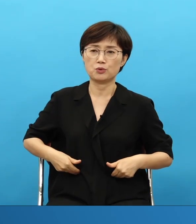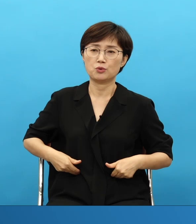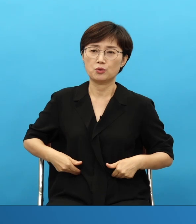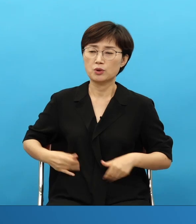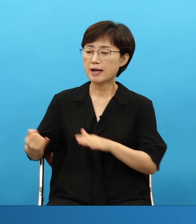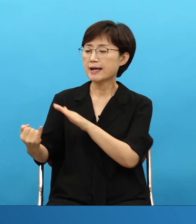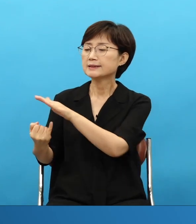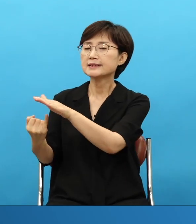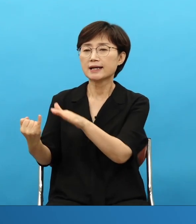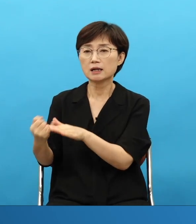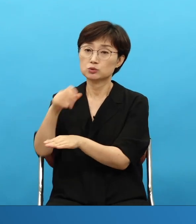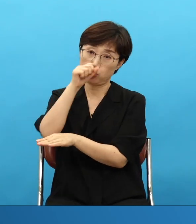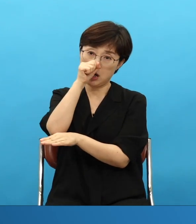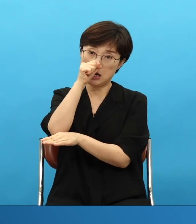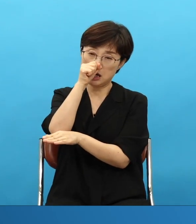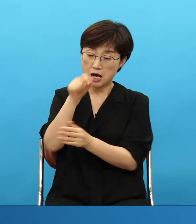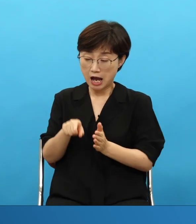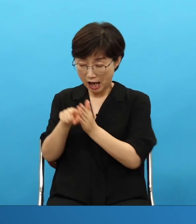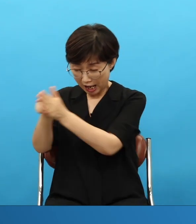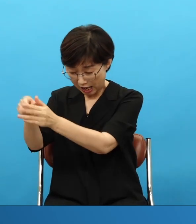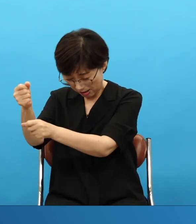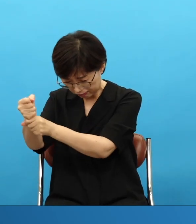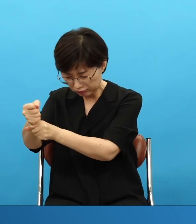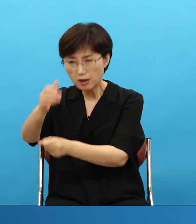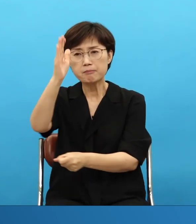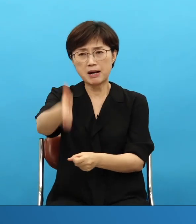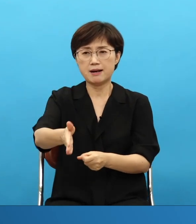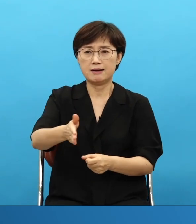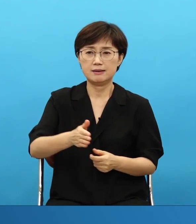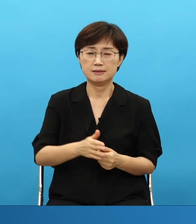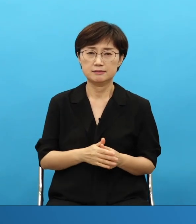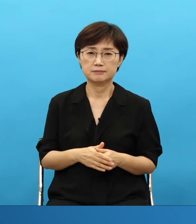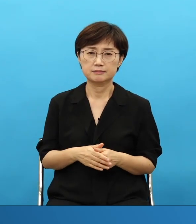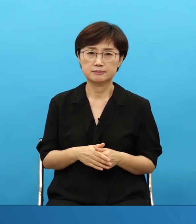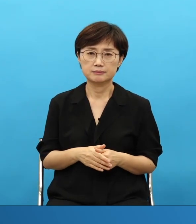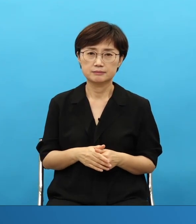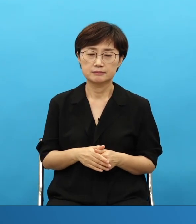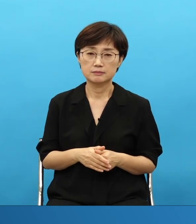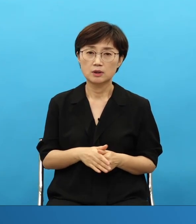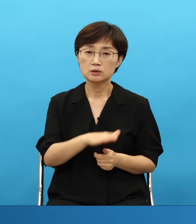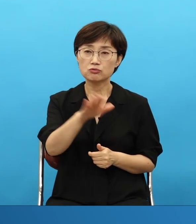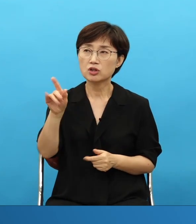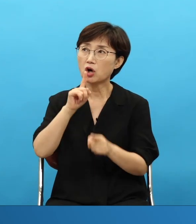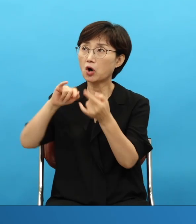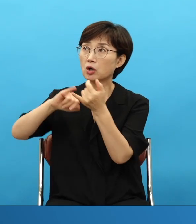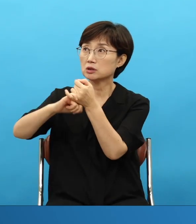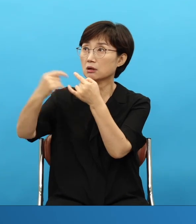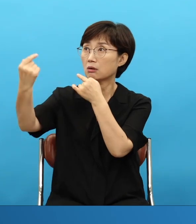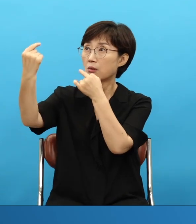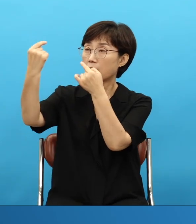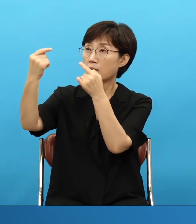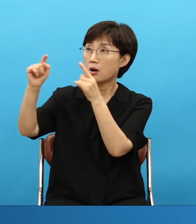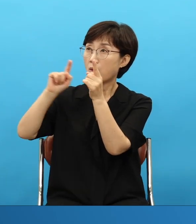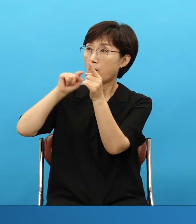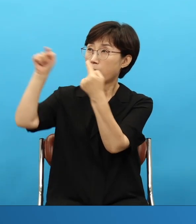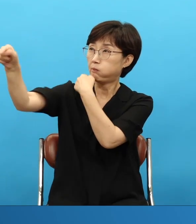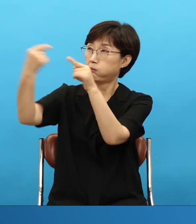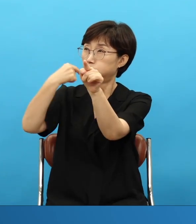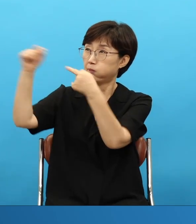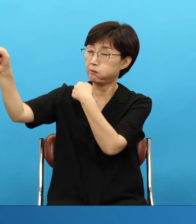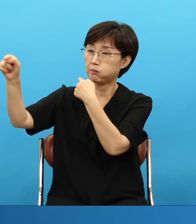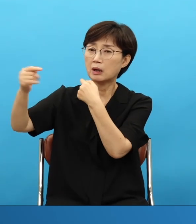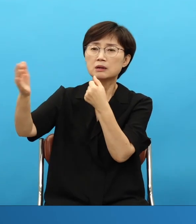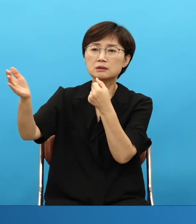대상이지 믿음의 대상 아니에요. That's right. They're the subject of love, not the subject of faith. 오늘 자꾸 틀리게 언약 붙잡으니까 어려운 거예요. Because we hold to the